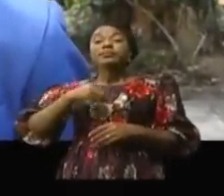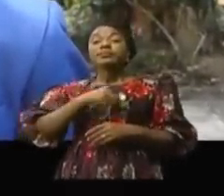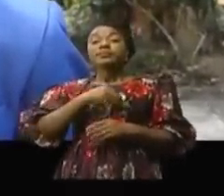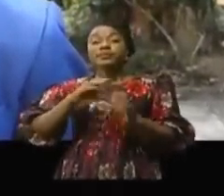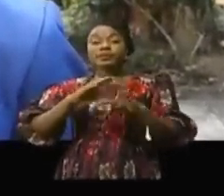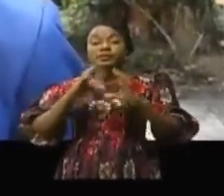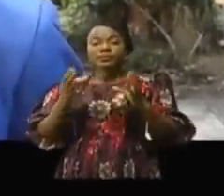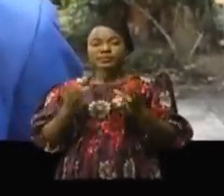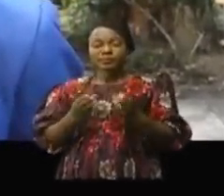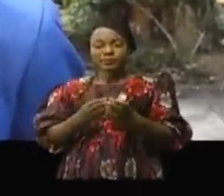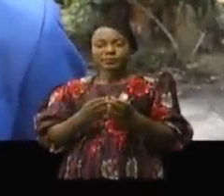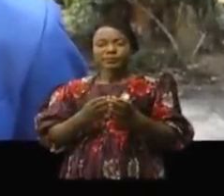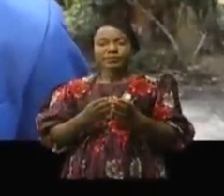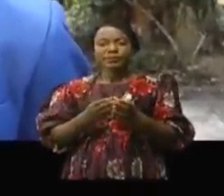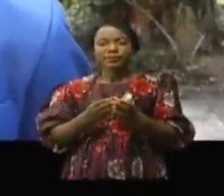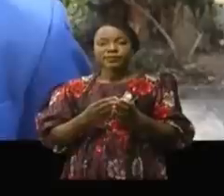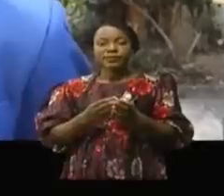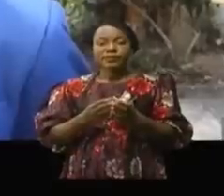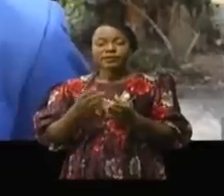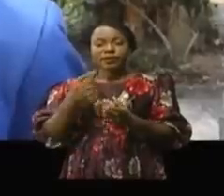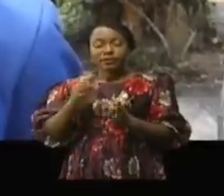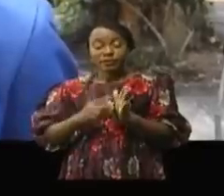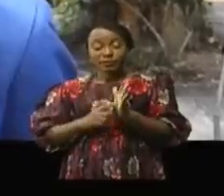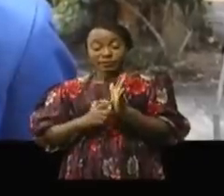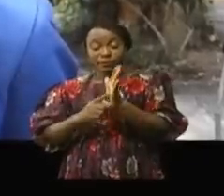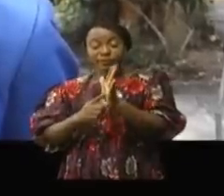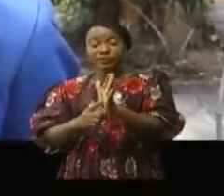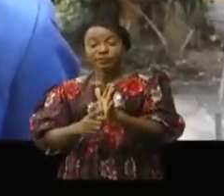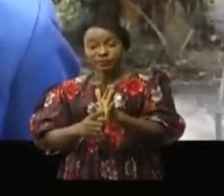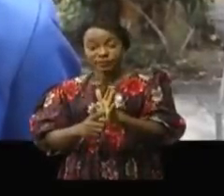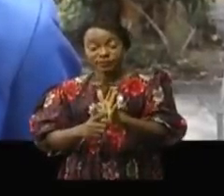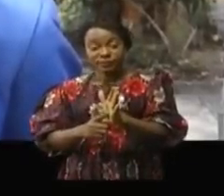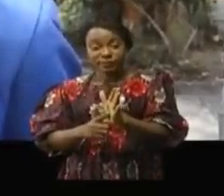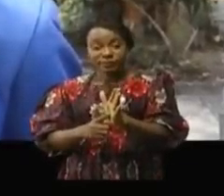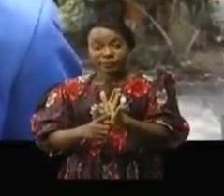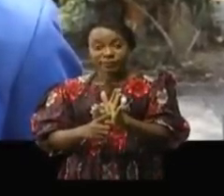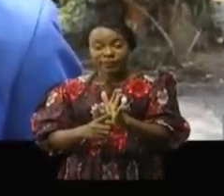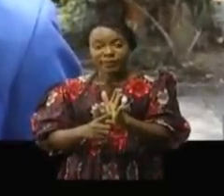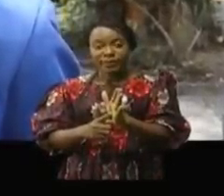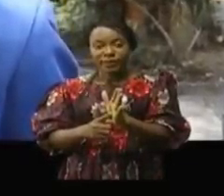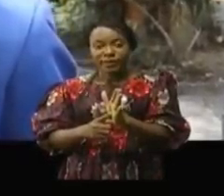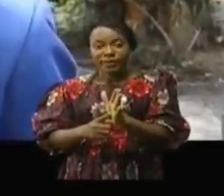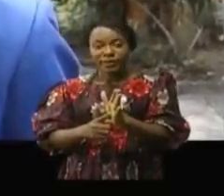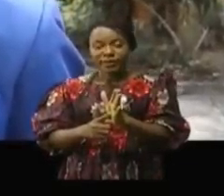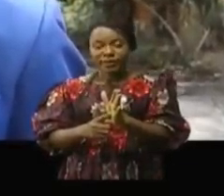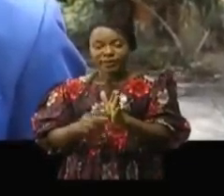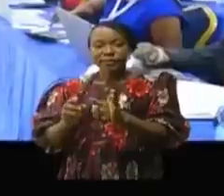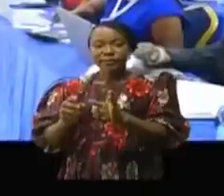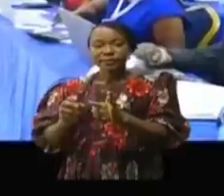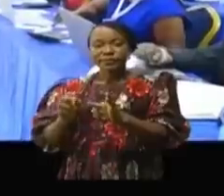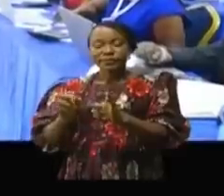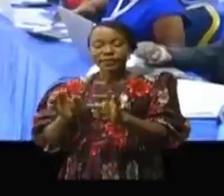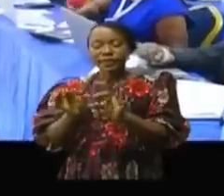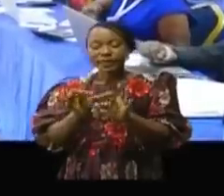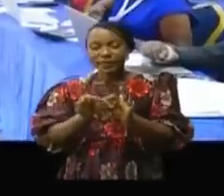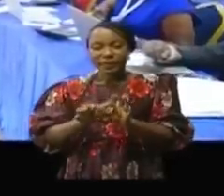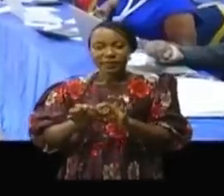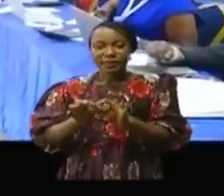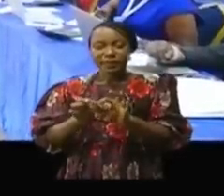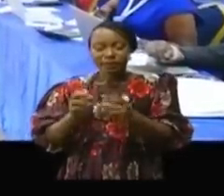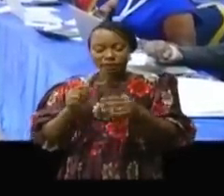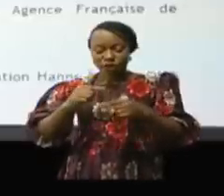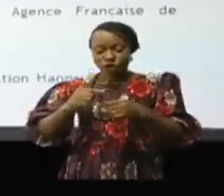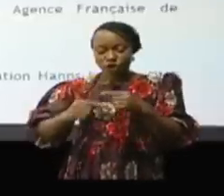de pilotage qui vont devoir nous donner, nous, l'unité de gestion, des orientations. Le comité national